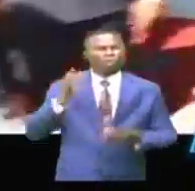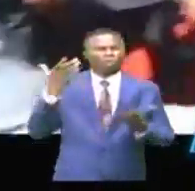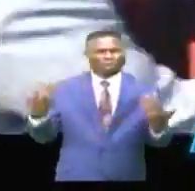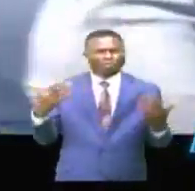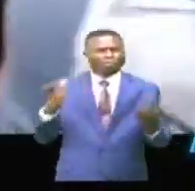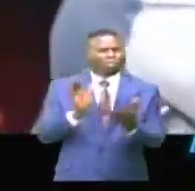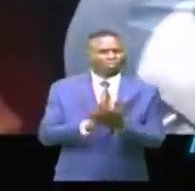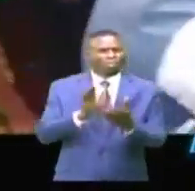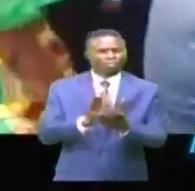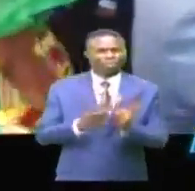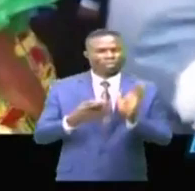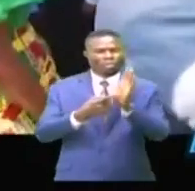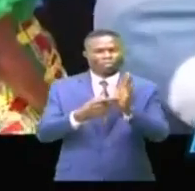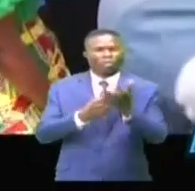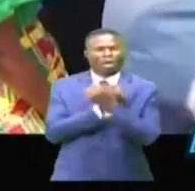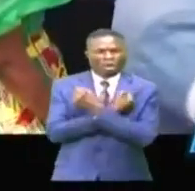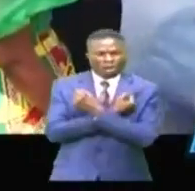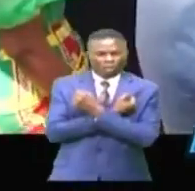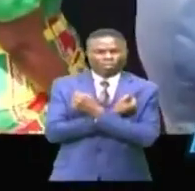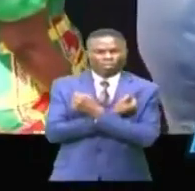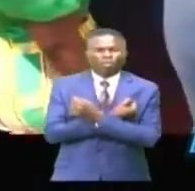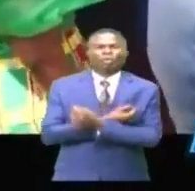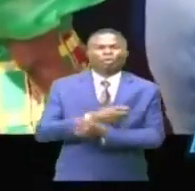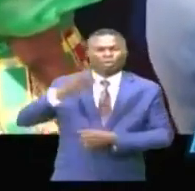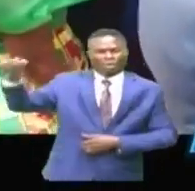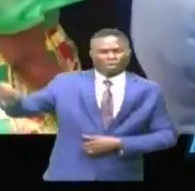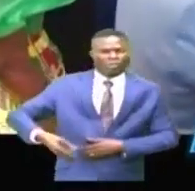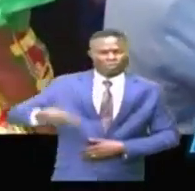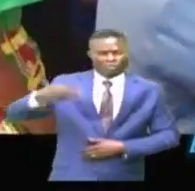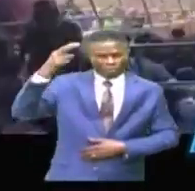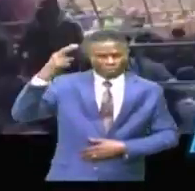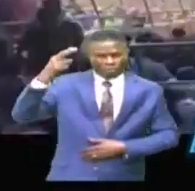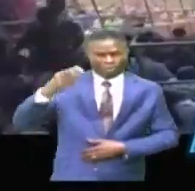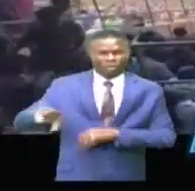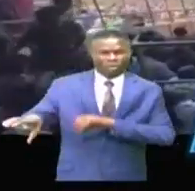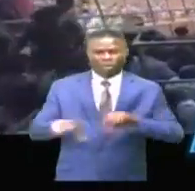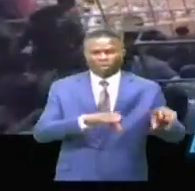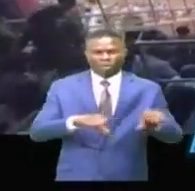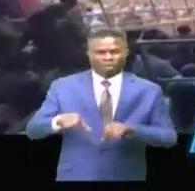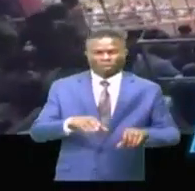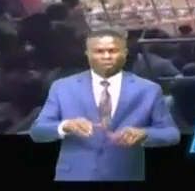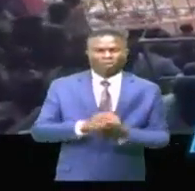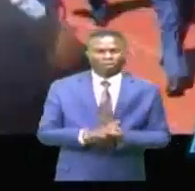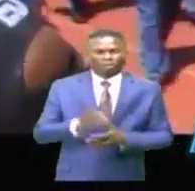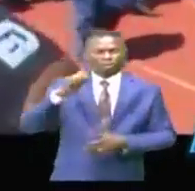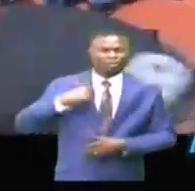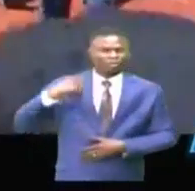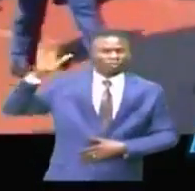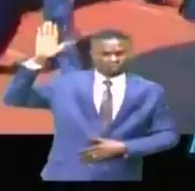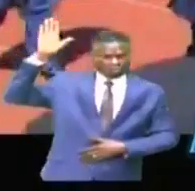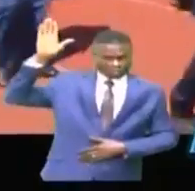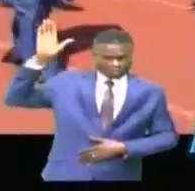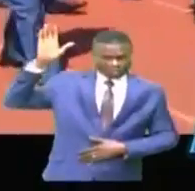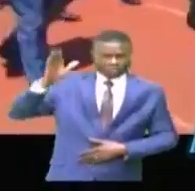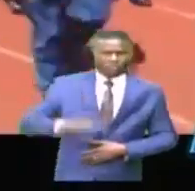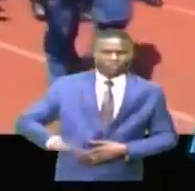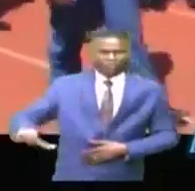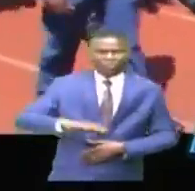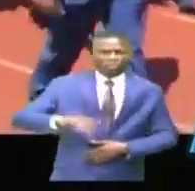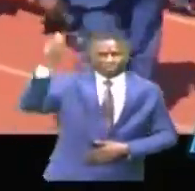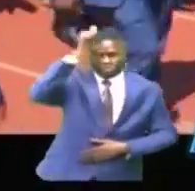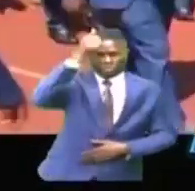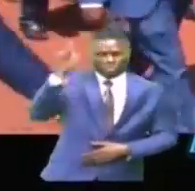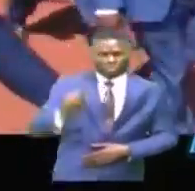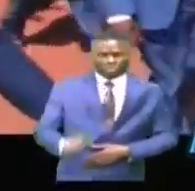qui marque l'entrée des invités de marque présent à la cérémonie de prestations de serment le Sud-Africain cyrule